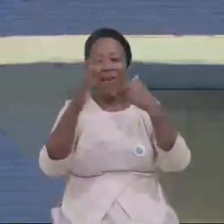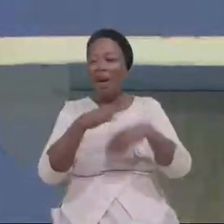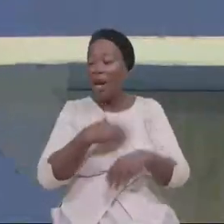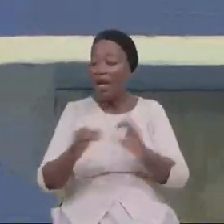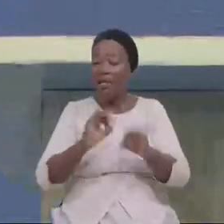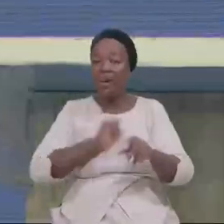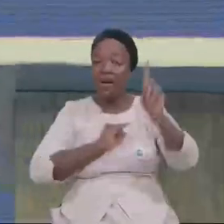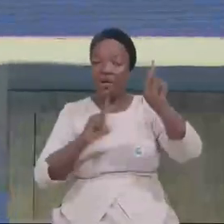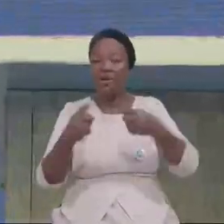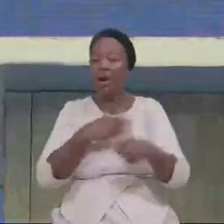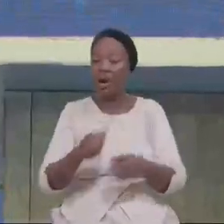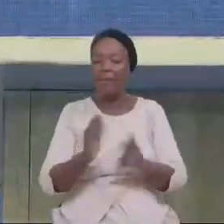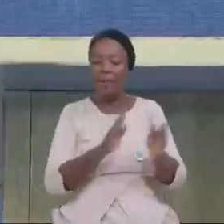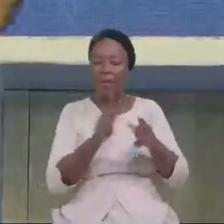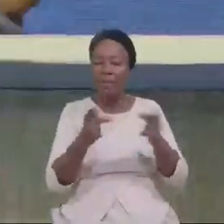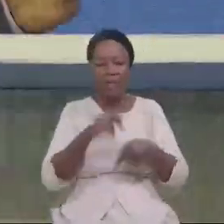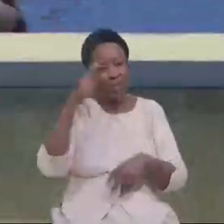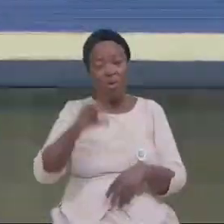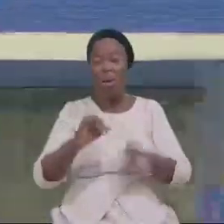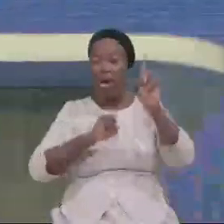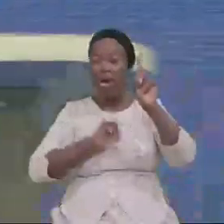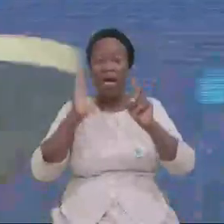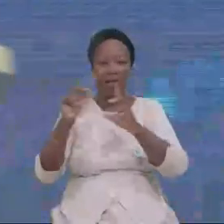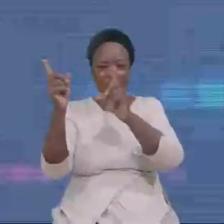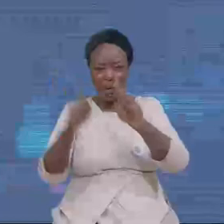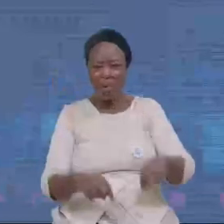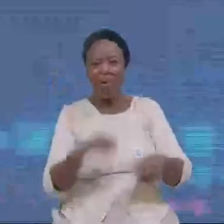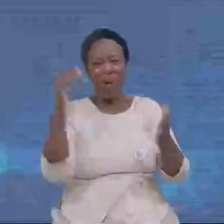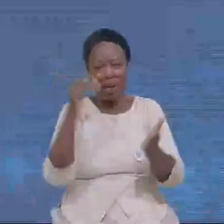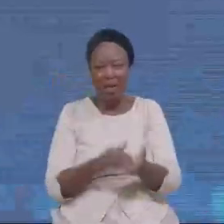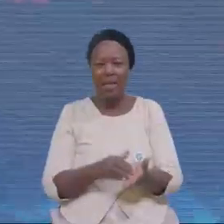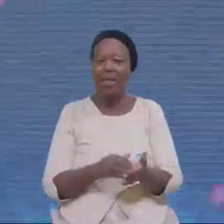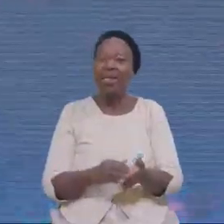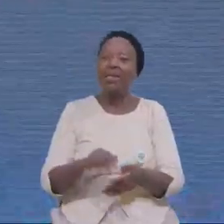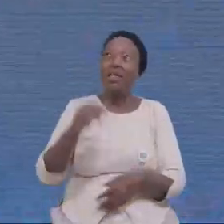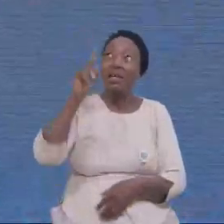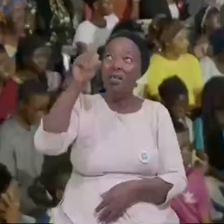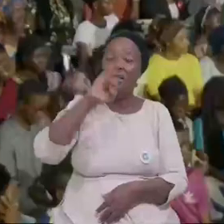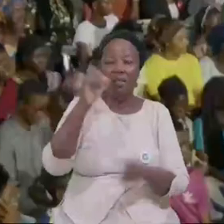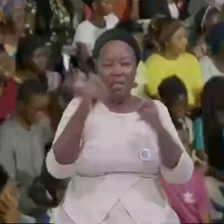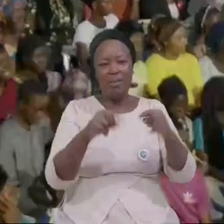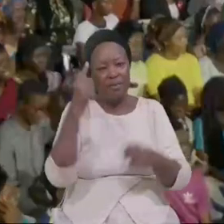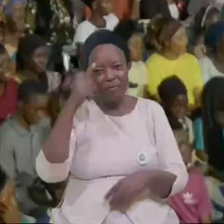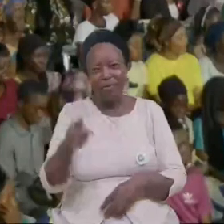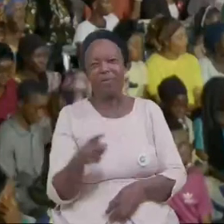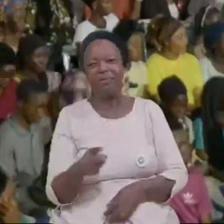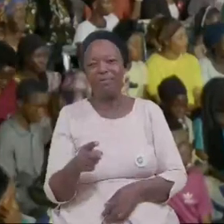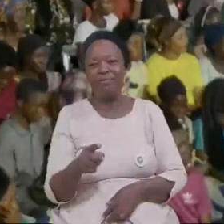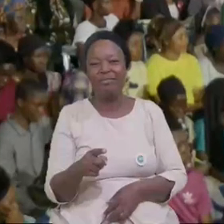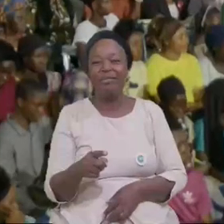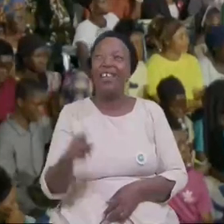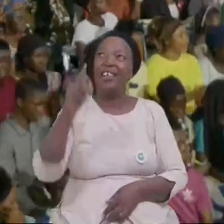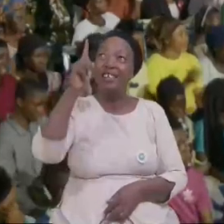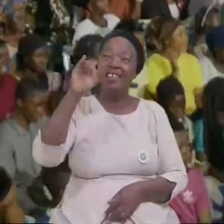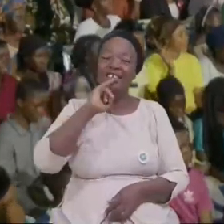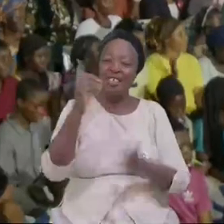une place, je reviendrai. Il reviendra pour toi. J'ai dit, reviens pour